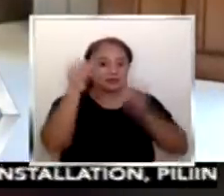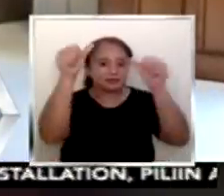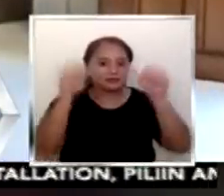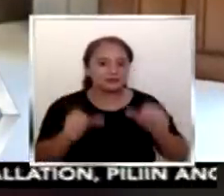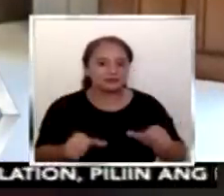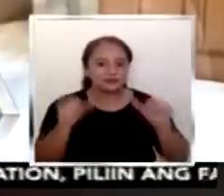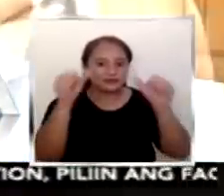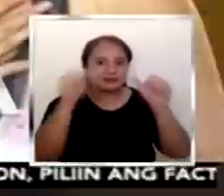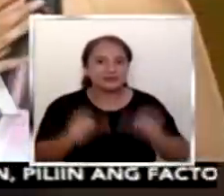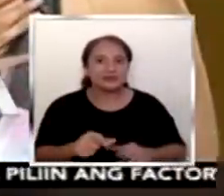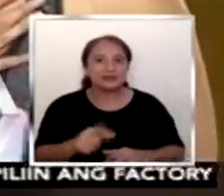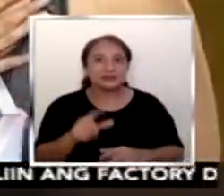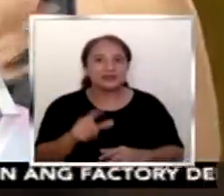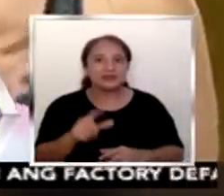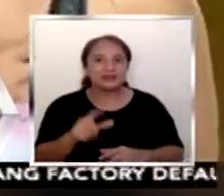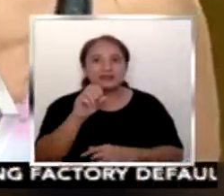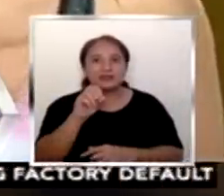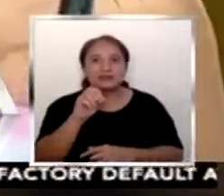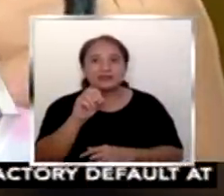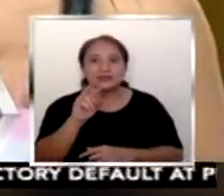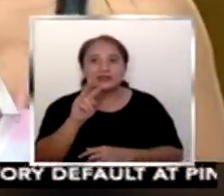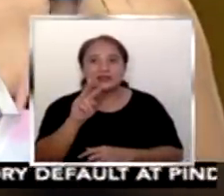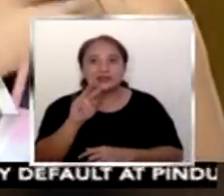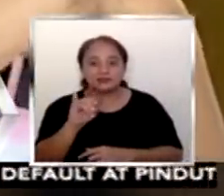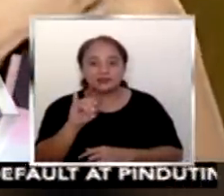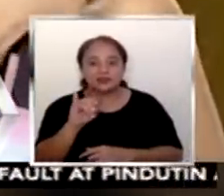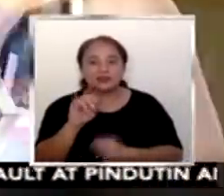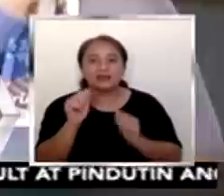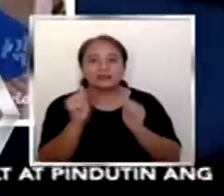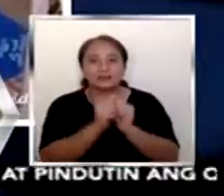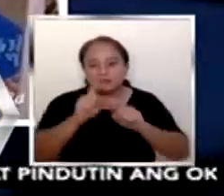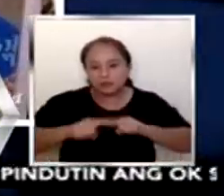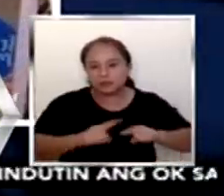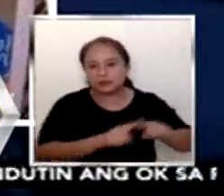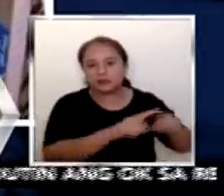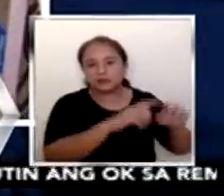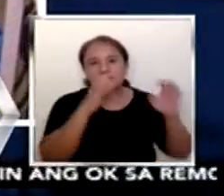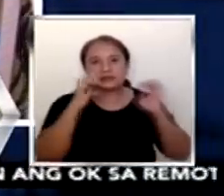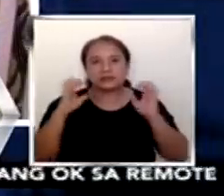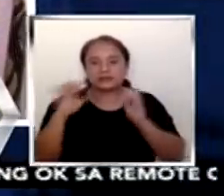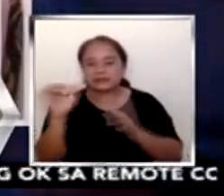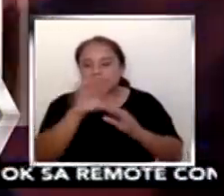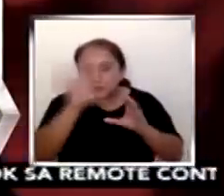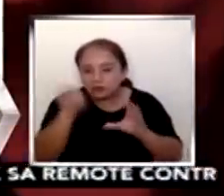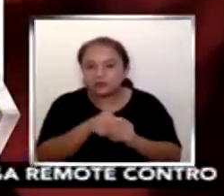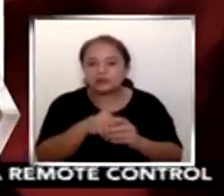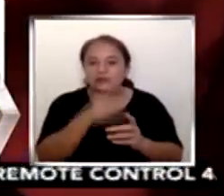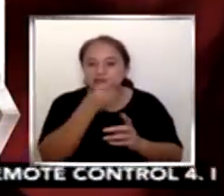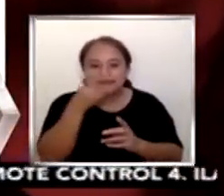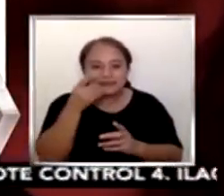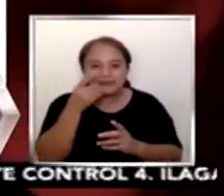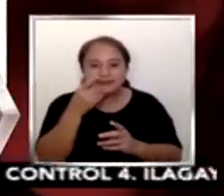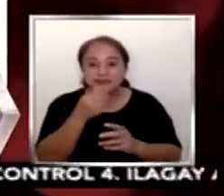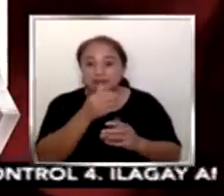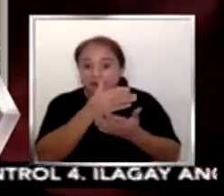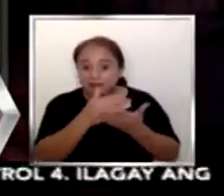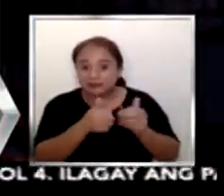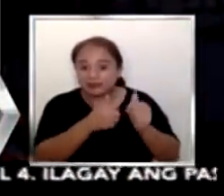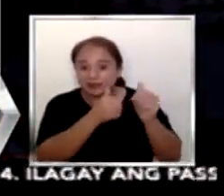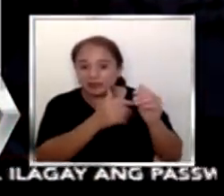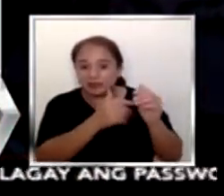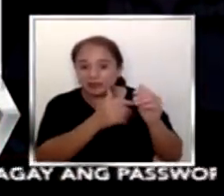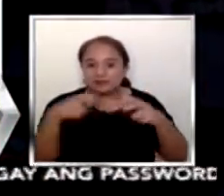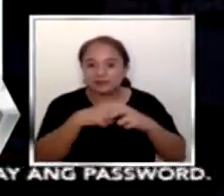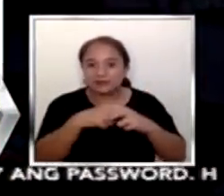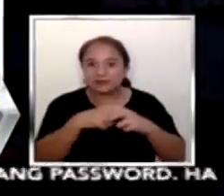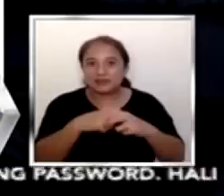Lovely ng live workout, pati meal prep at high protein diet. Ang ilan niyang followers, tinatag siya sa kanilang progress